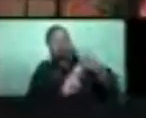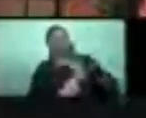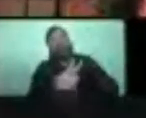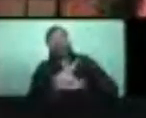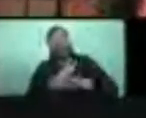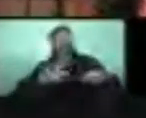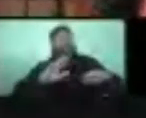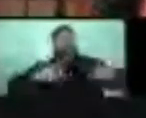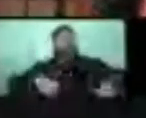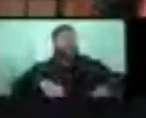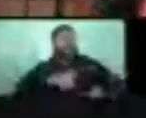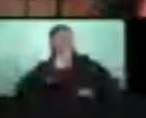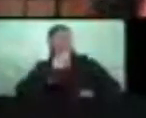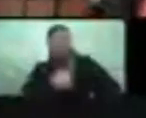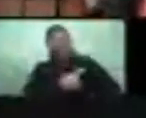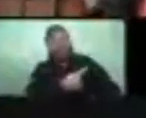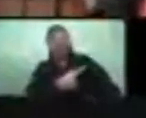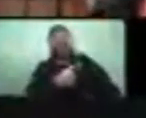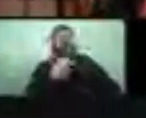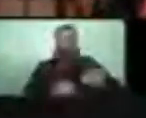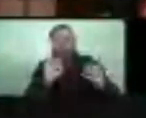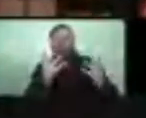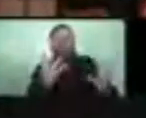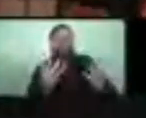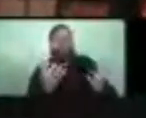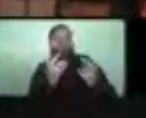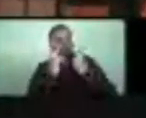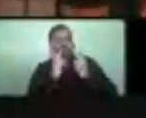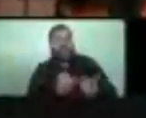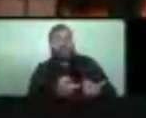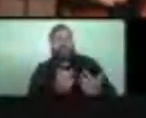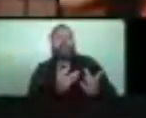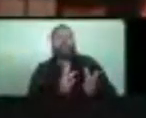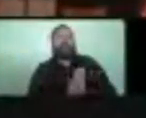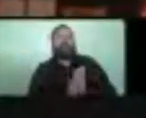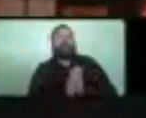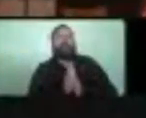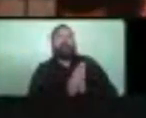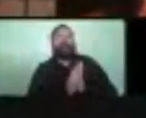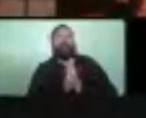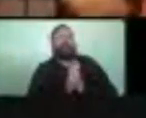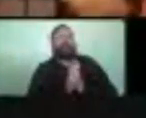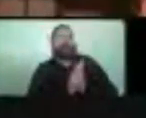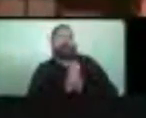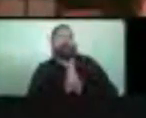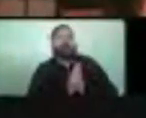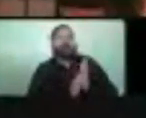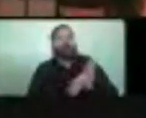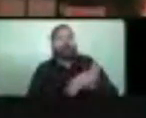hata kama ni jambo la kufanya siku za baadaye, kuona